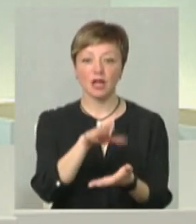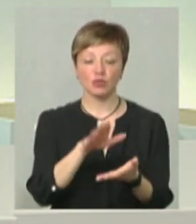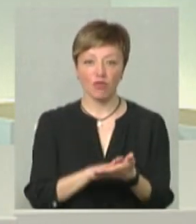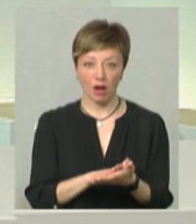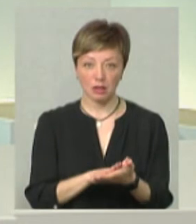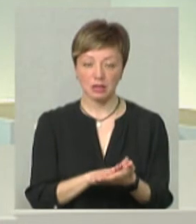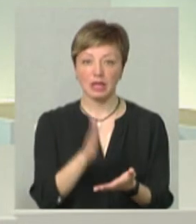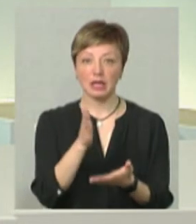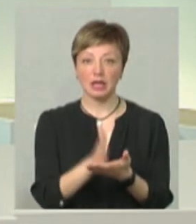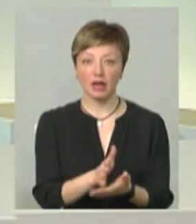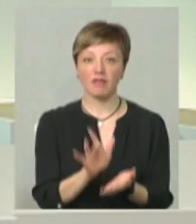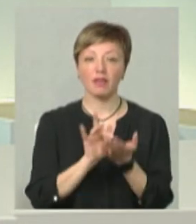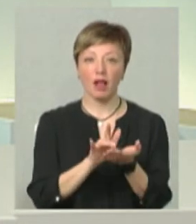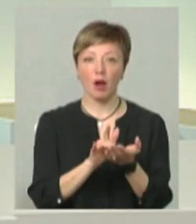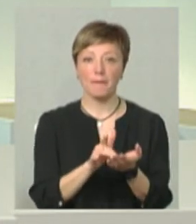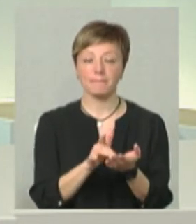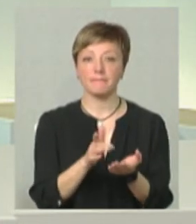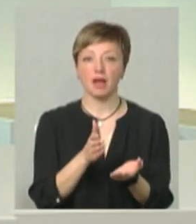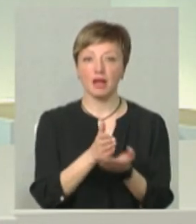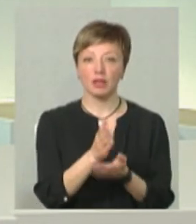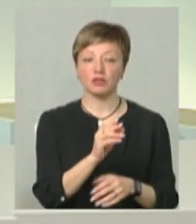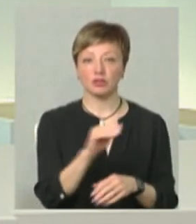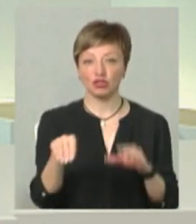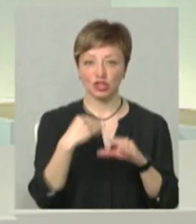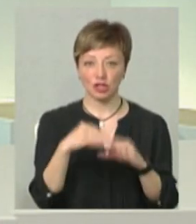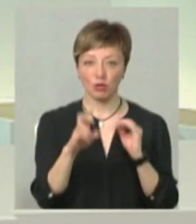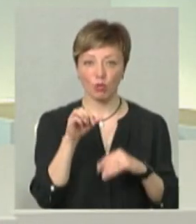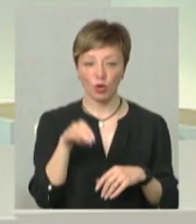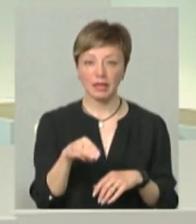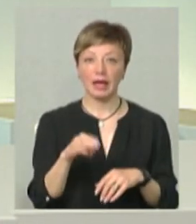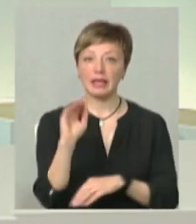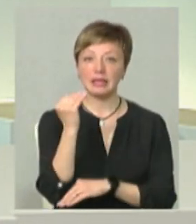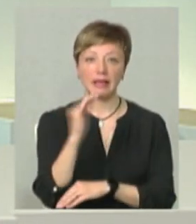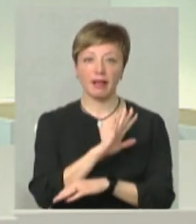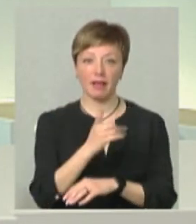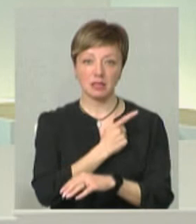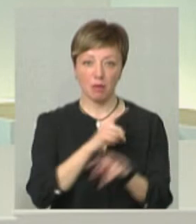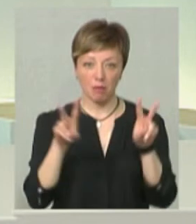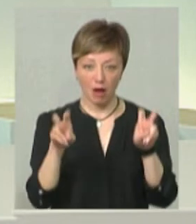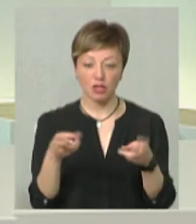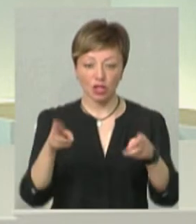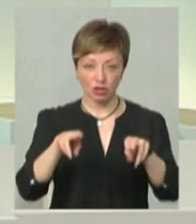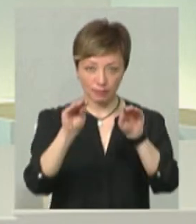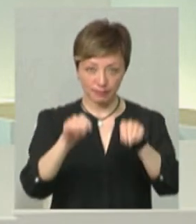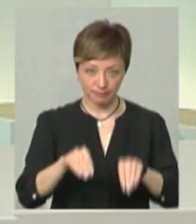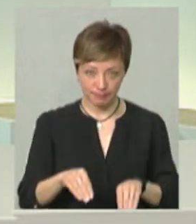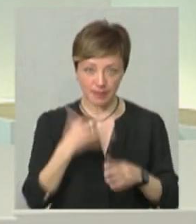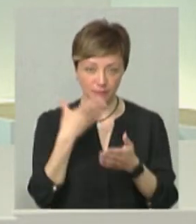зареєструватися. Є у телеграм-каналі чат-бот «Дитина не сама», люди залишають про себе інформацію.